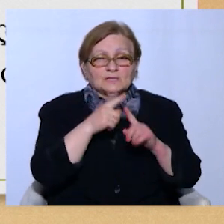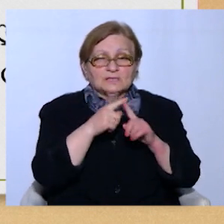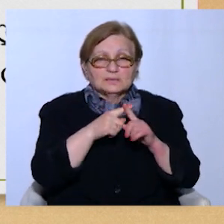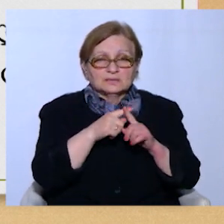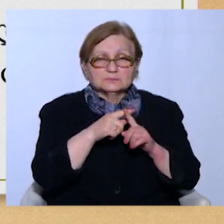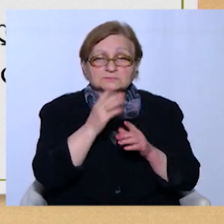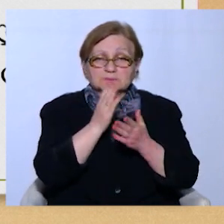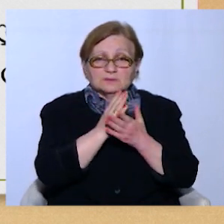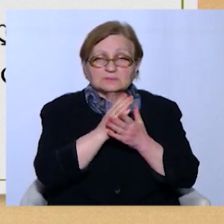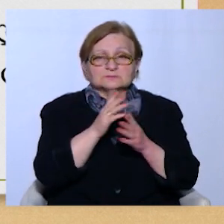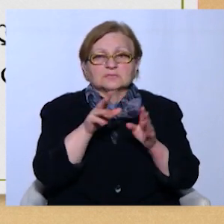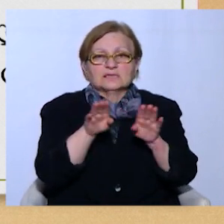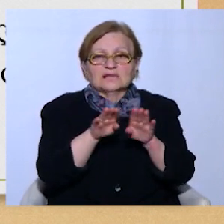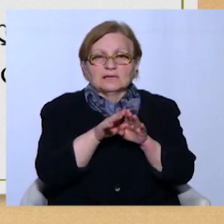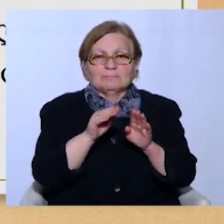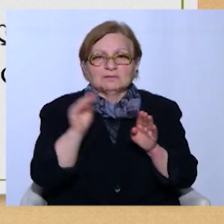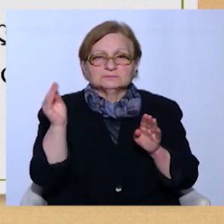ისე რომ თანაბრად იზრდებოდეს.